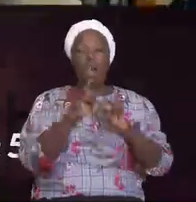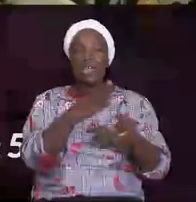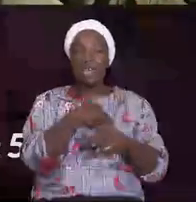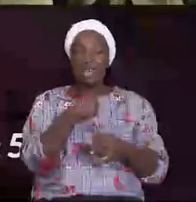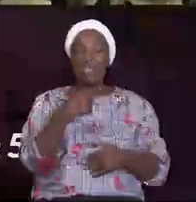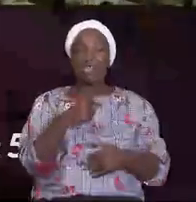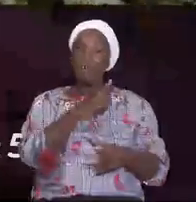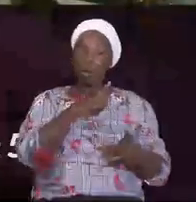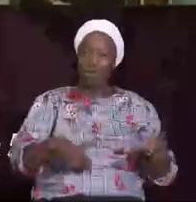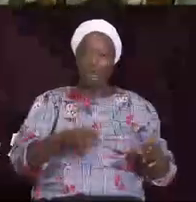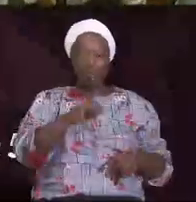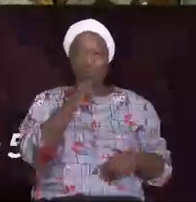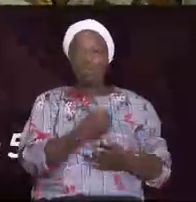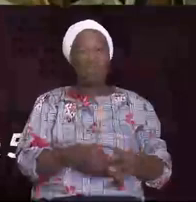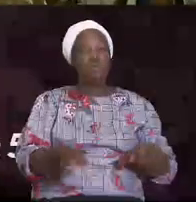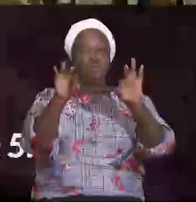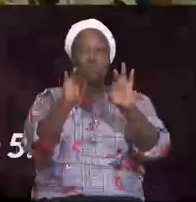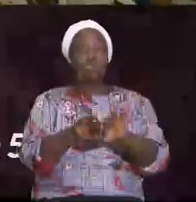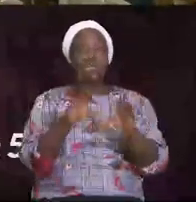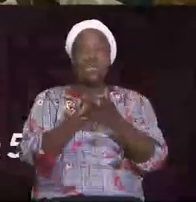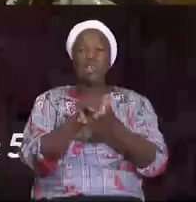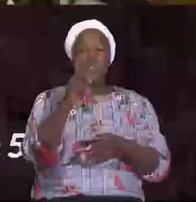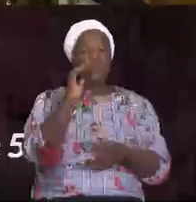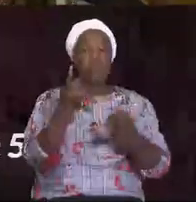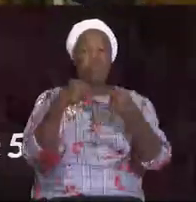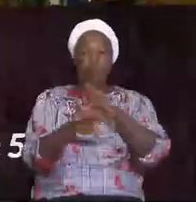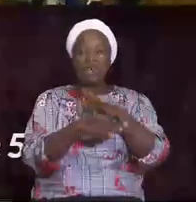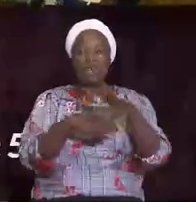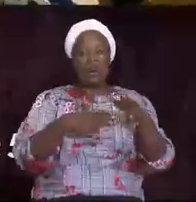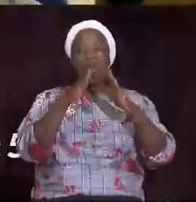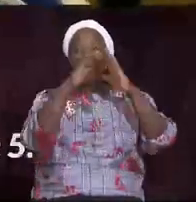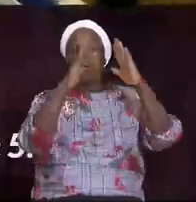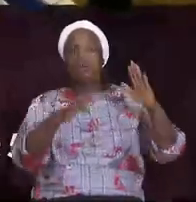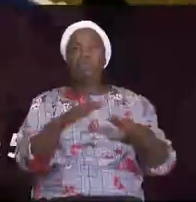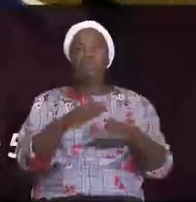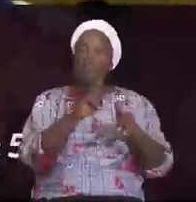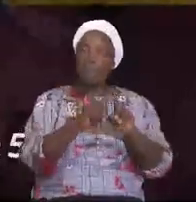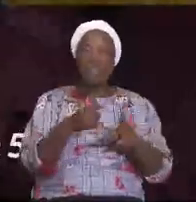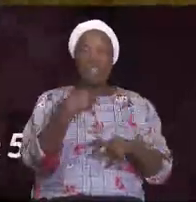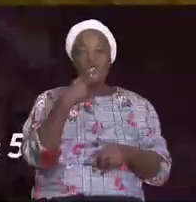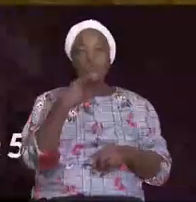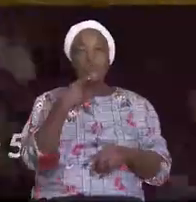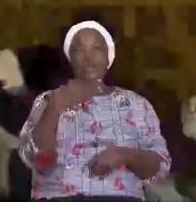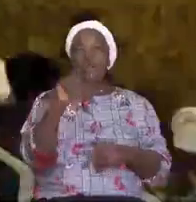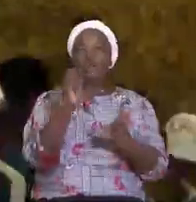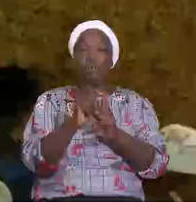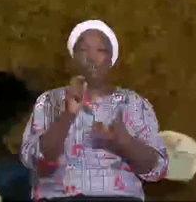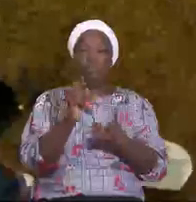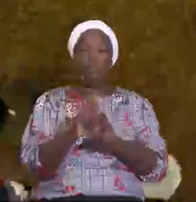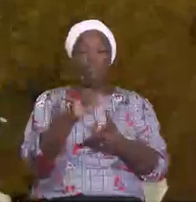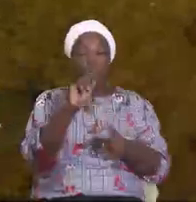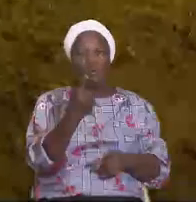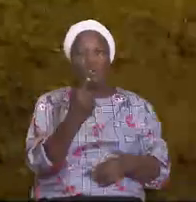Le centenier répondit, « Seigneur, je ne suis pas digne que tu entres sous mon toit, mais